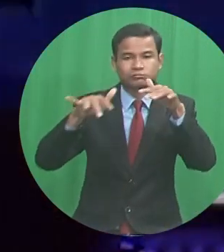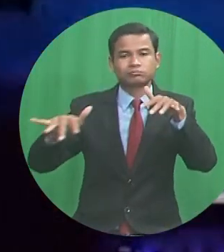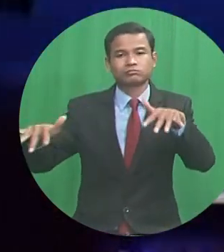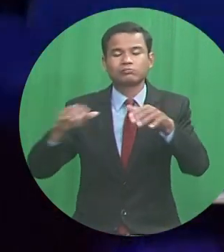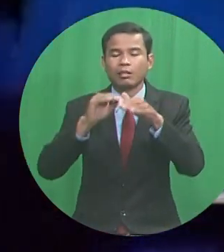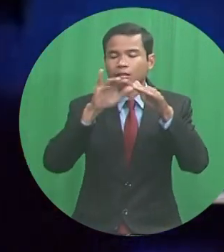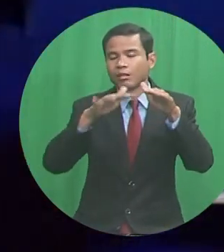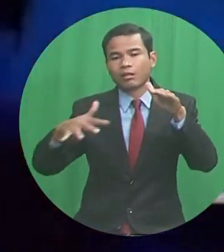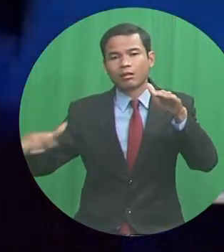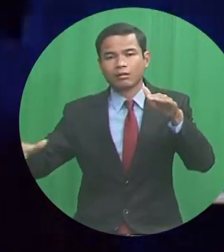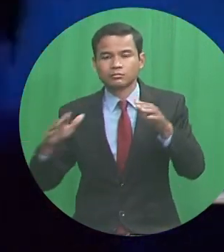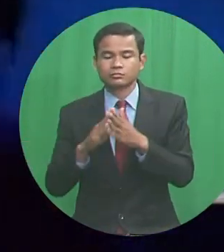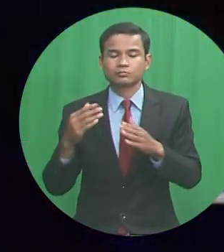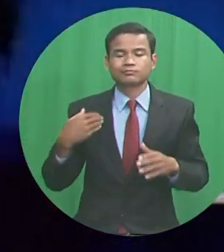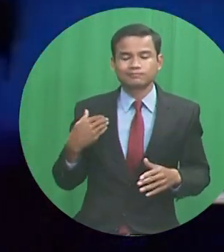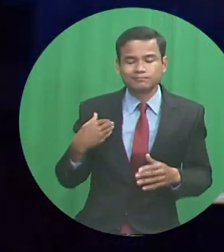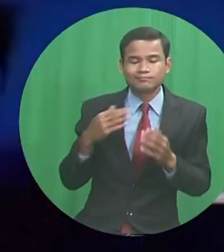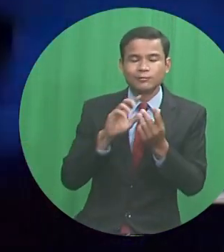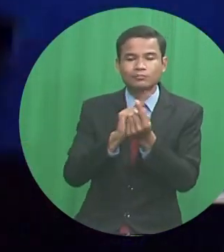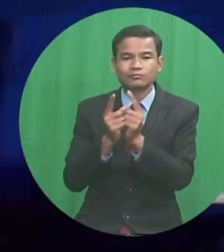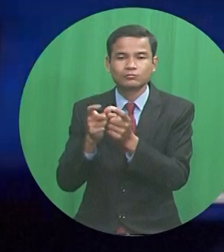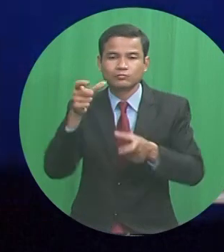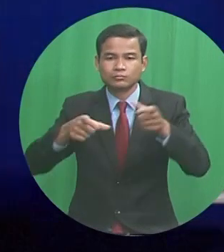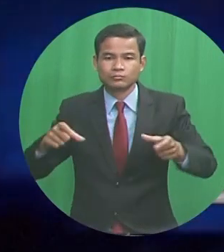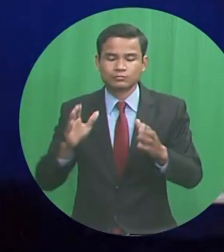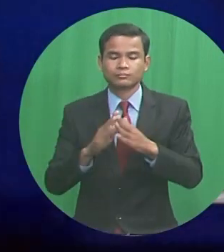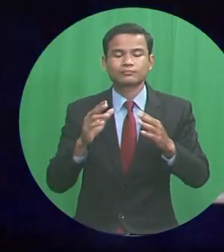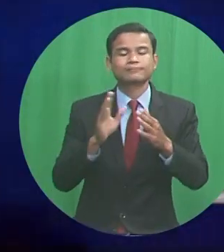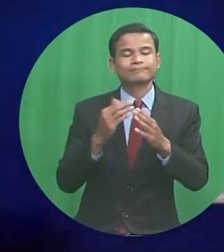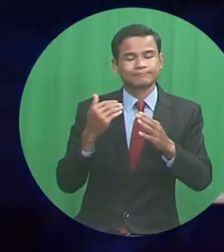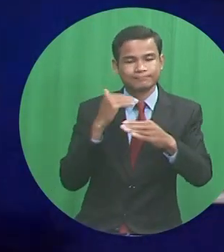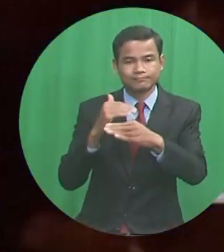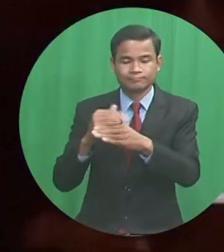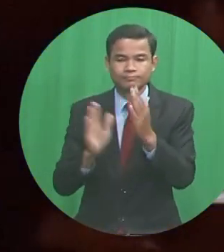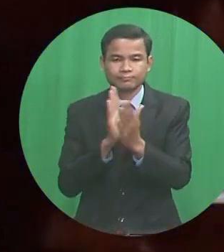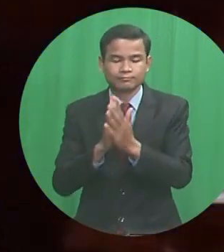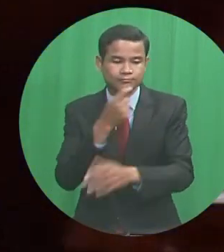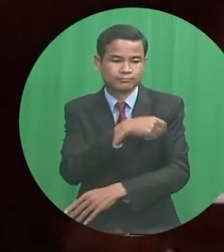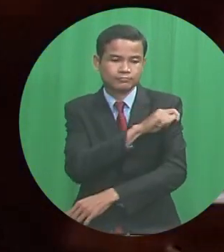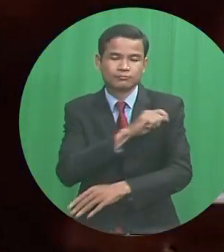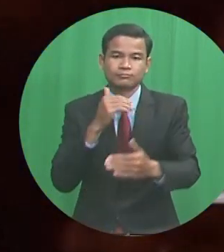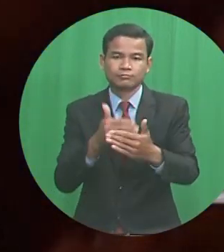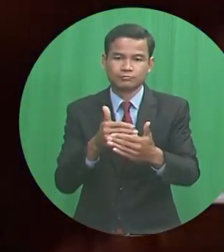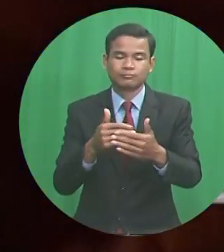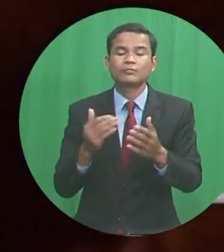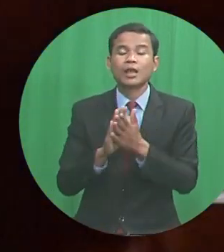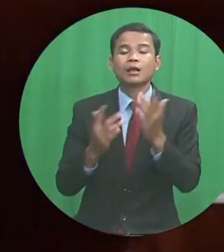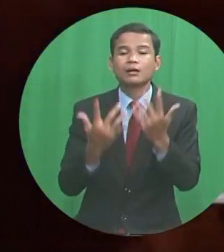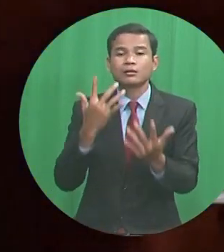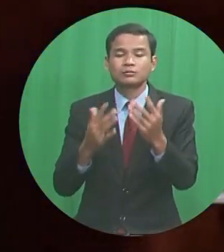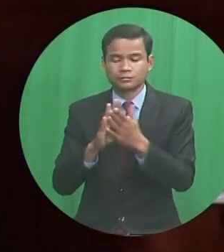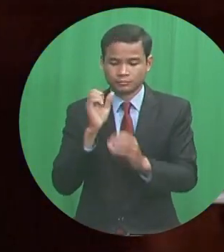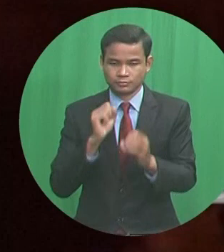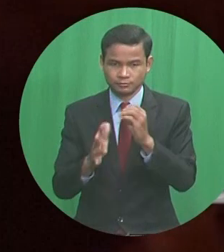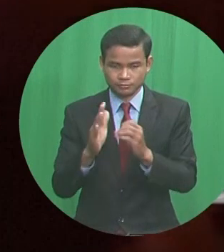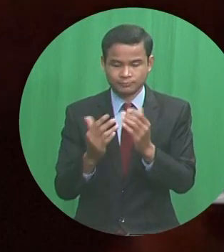nụ đài mọc chụp chung khí nìa. Nơi tu tàng phụng đài nâng tì krong kát đi rộng bọc tế Espan, phương chạp chè mùi xanh tiết cực bàn chạp đàm